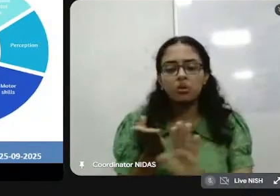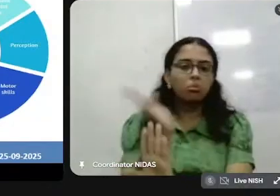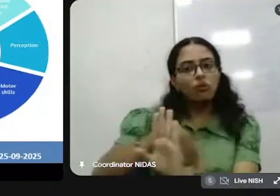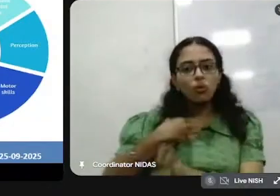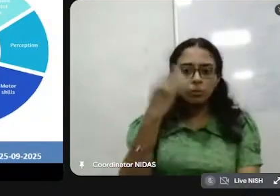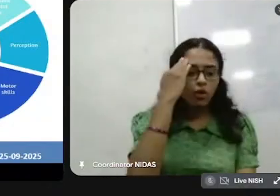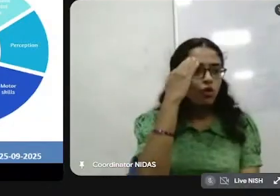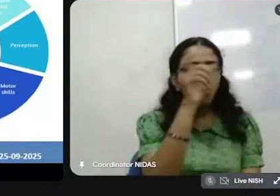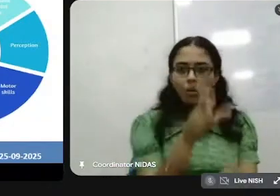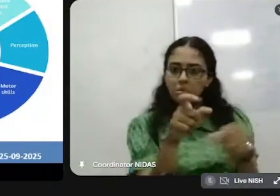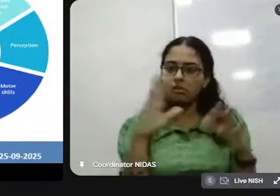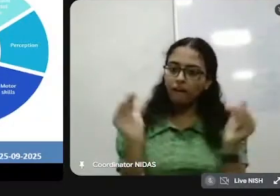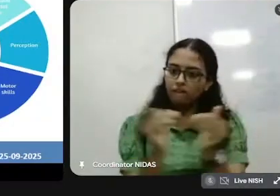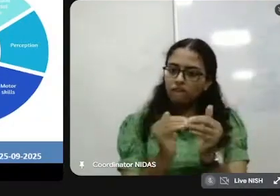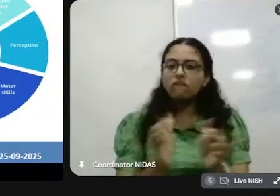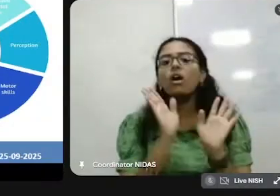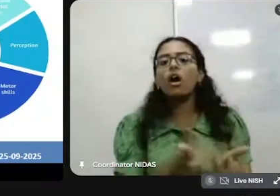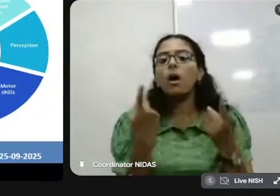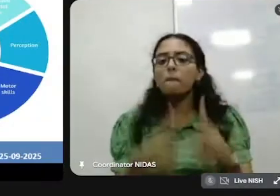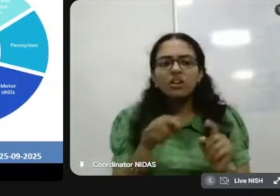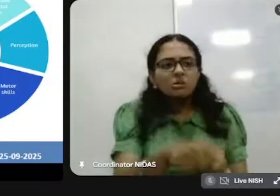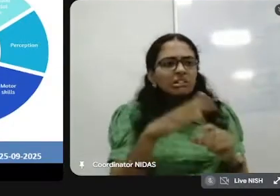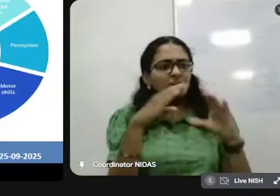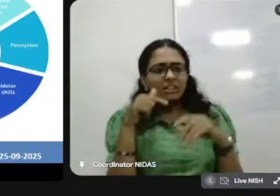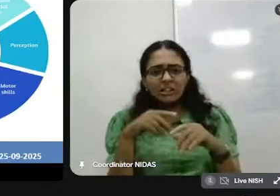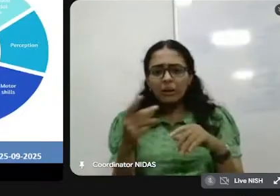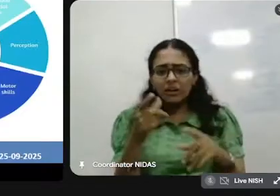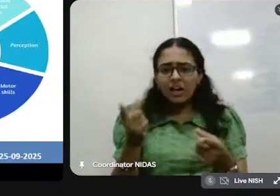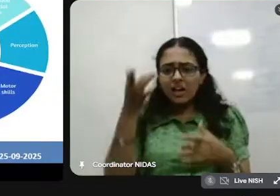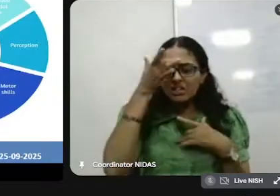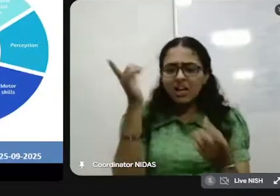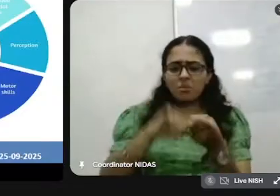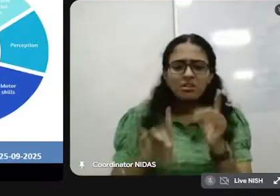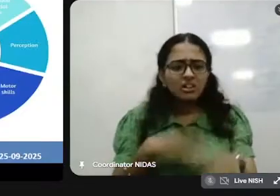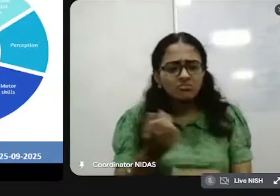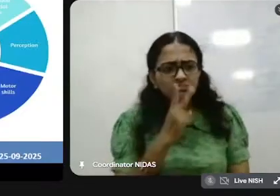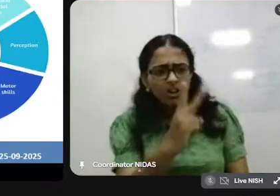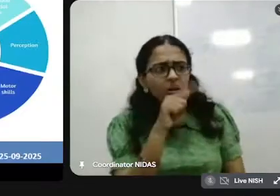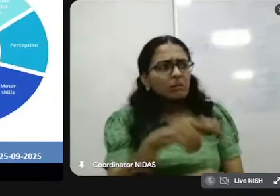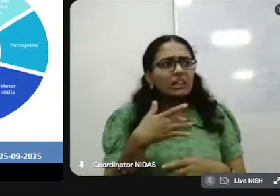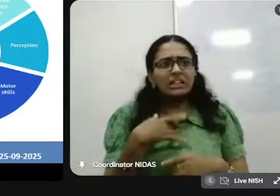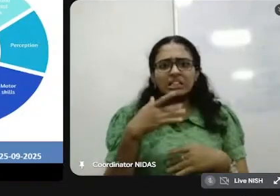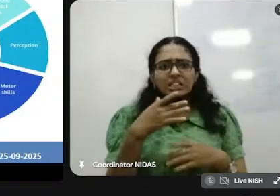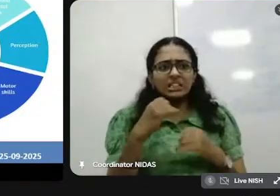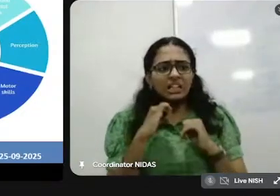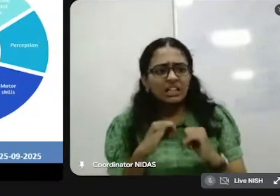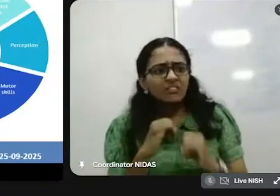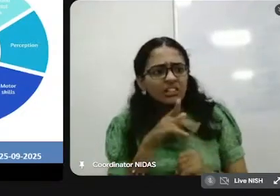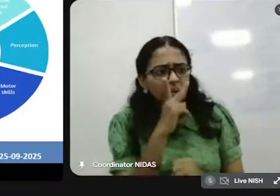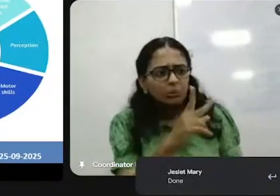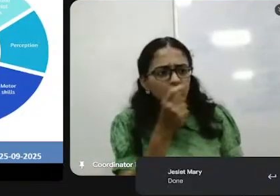ബന്ധുക്കള് ഒക്കെ കാണുമ്പോൾ ഒരു കൺഫ്യൂഷനാണ്, ഇത് ആരാണ്, നമ്മുടെ വീട്ടിലുള്ളത് തന്നെയാണോ അതോ ബന്ധക്കാരാണോ പരിചയമില്ലാത്തവരാണോ,